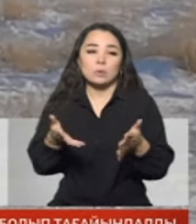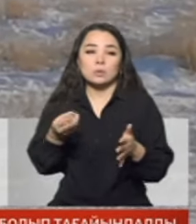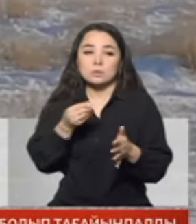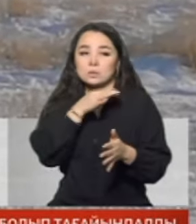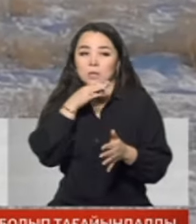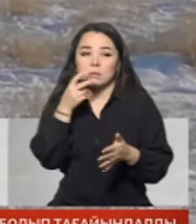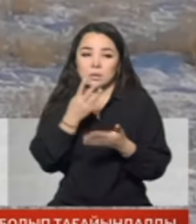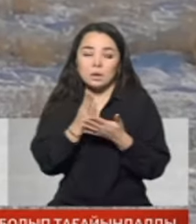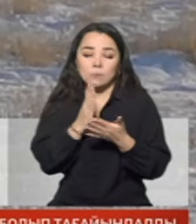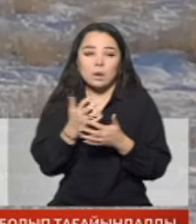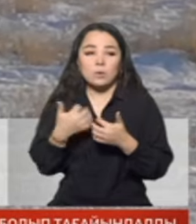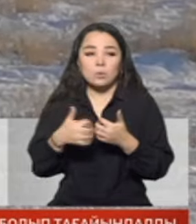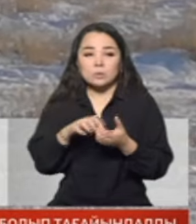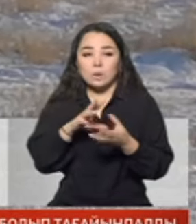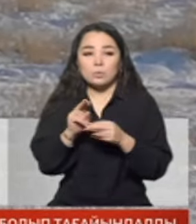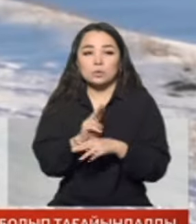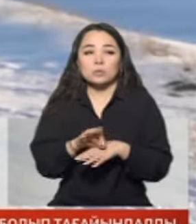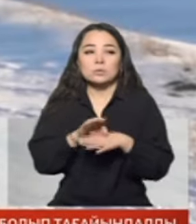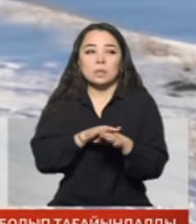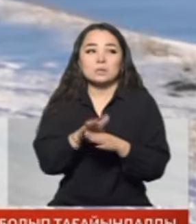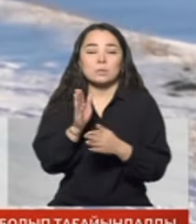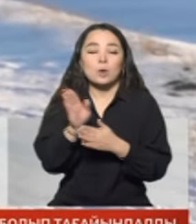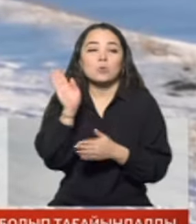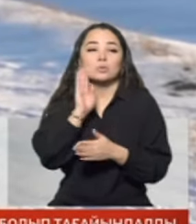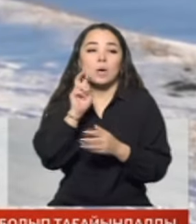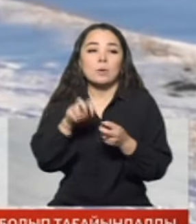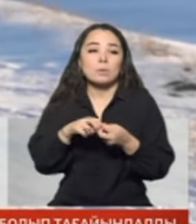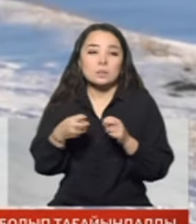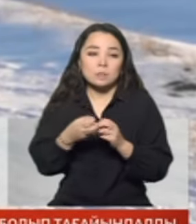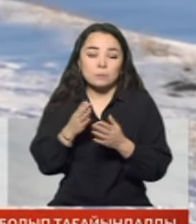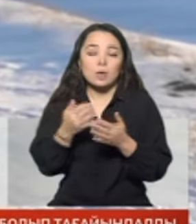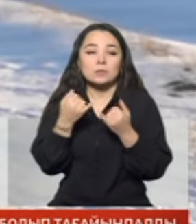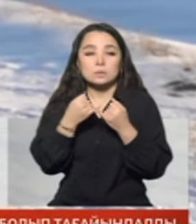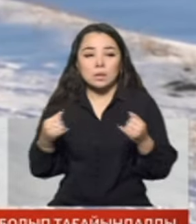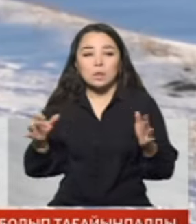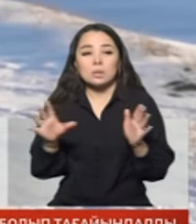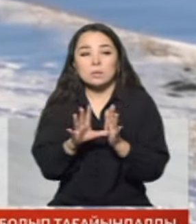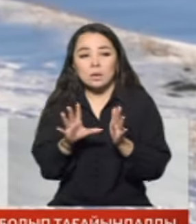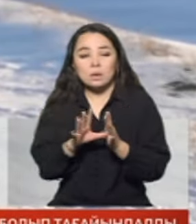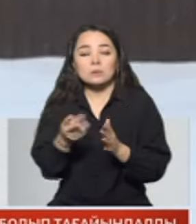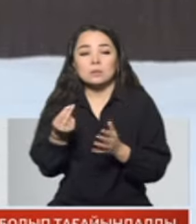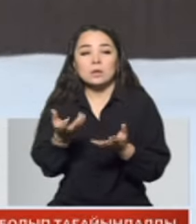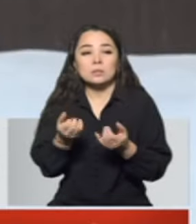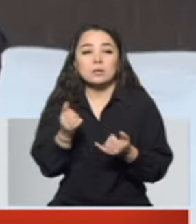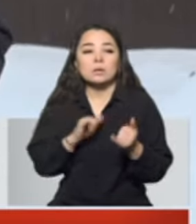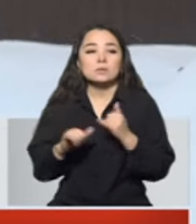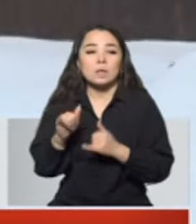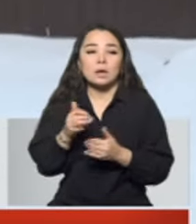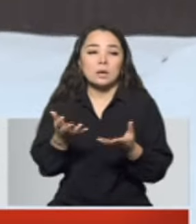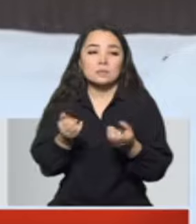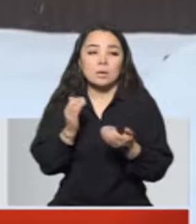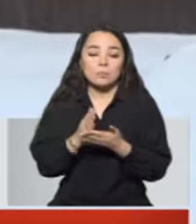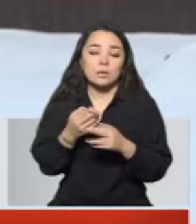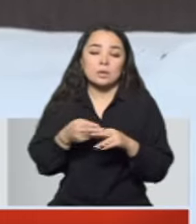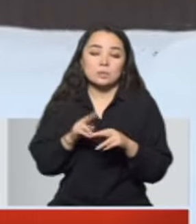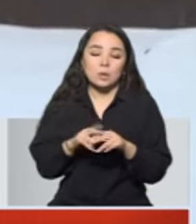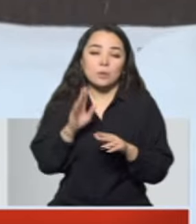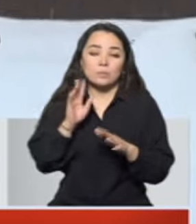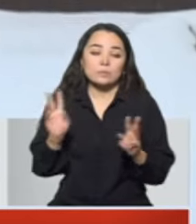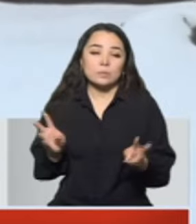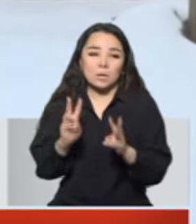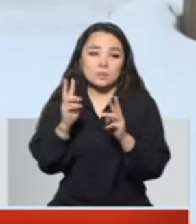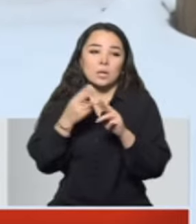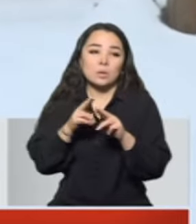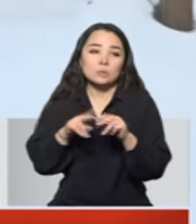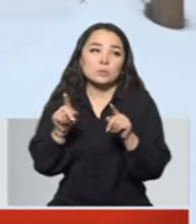қаражат. Ағымдағы орташа жөндеу жұмыстары бар, су мәселесі бар, ток мәселесі бар, онда қаражат қайдан аламыз? Аптаға созылған алапат өрт